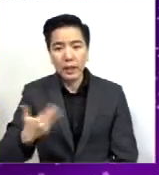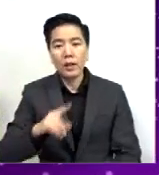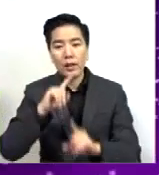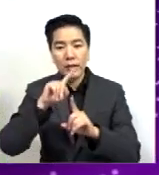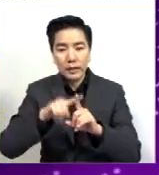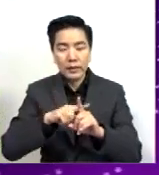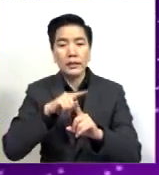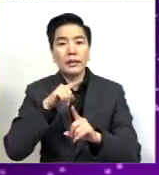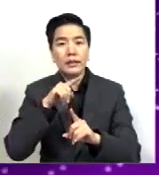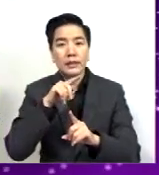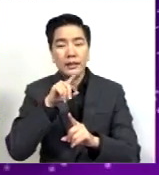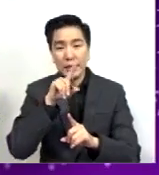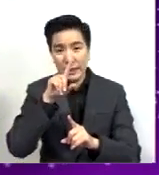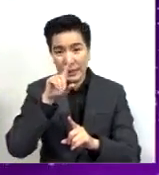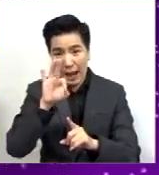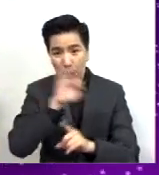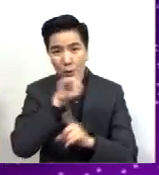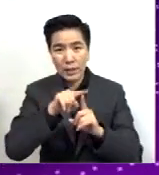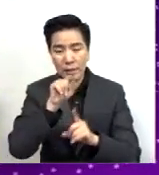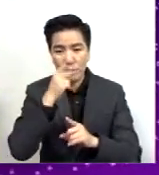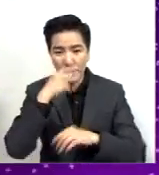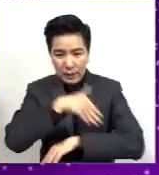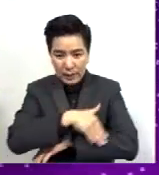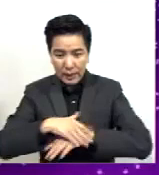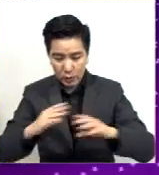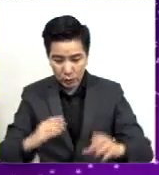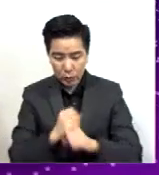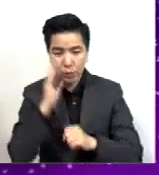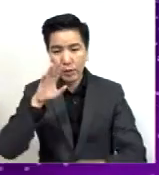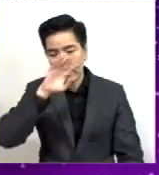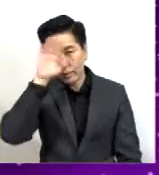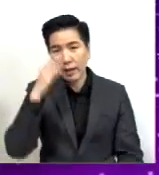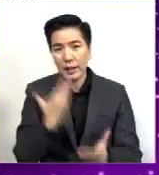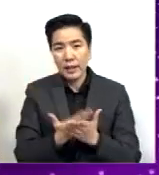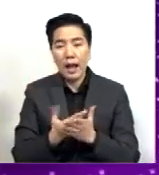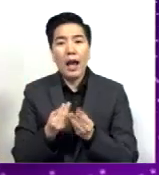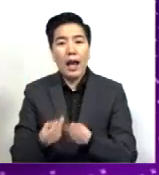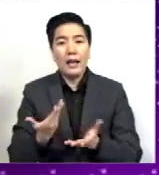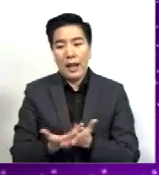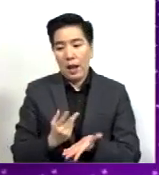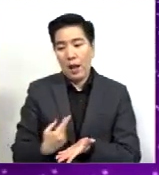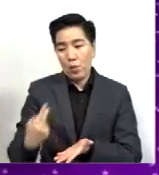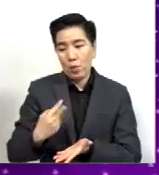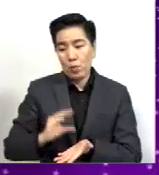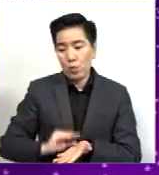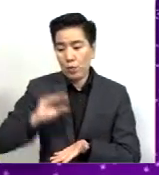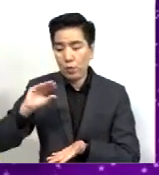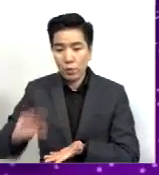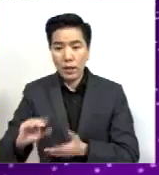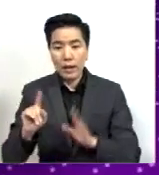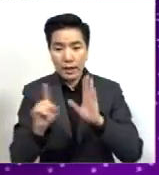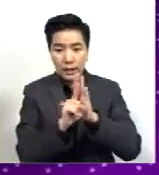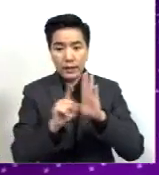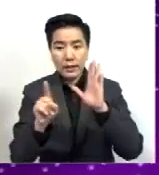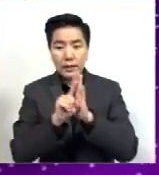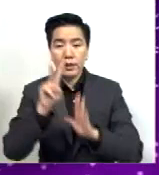ายนค่ะปปช.ก็ได้มีการสรุปตัวเลขบัญชีทรัพย์สินของนายธนาธรนะคะซึ่งให้พรรคอนาคตใหม่กู้ยืม2ครั้งด้ว